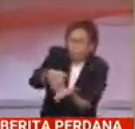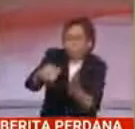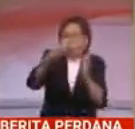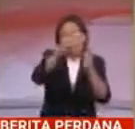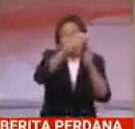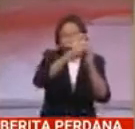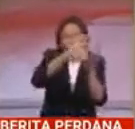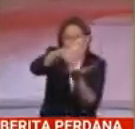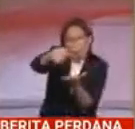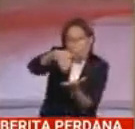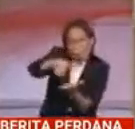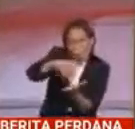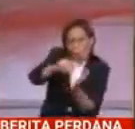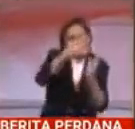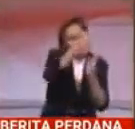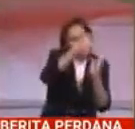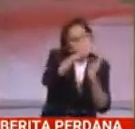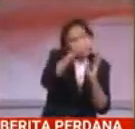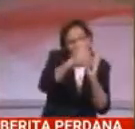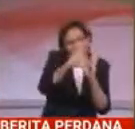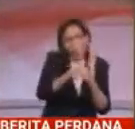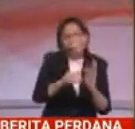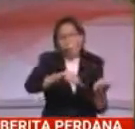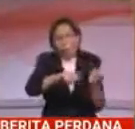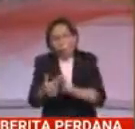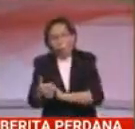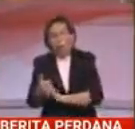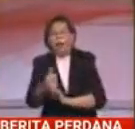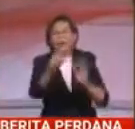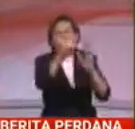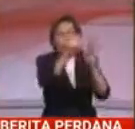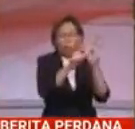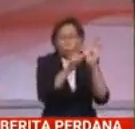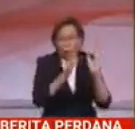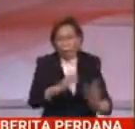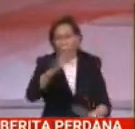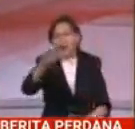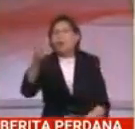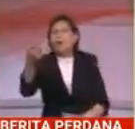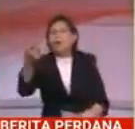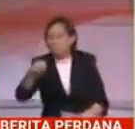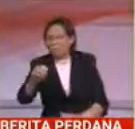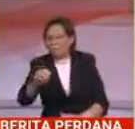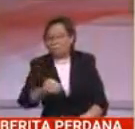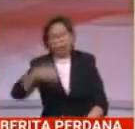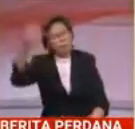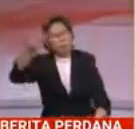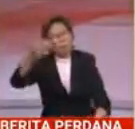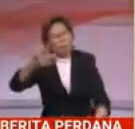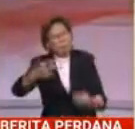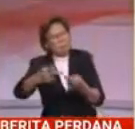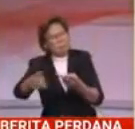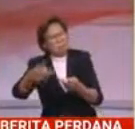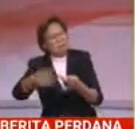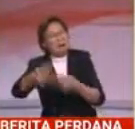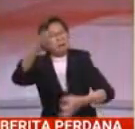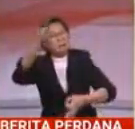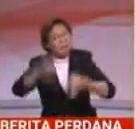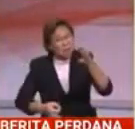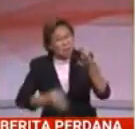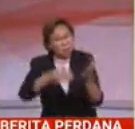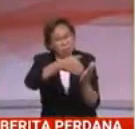perenggan dalam pernyataan itu oleh pihak pembelaan, Datuk Seri Gopal berhujah ia tidak masuk akal jika perkara